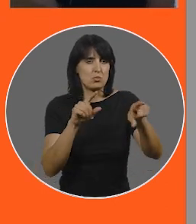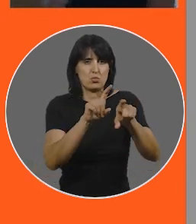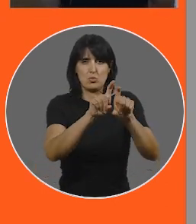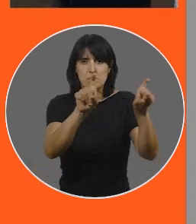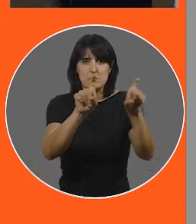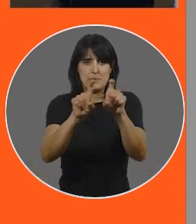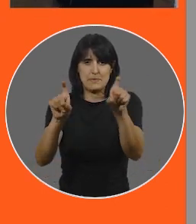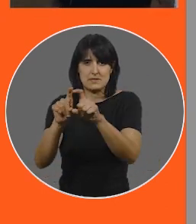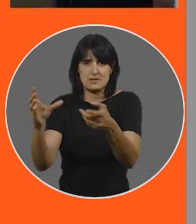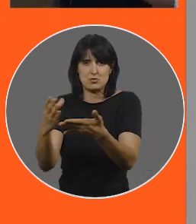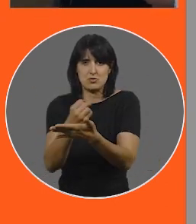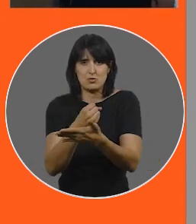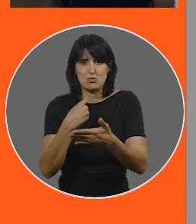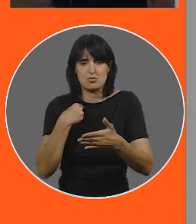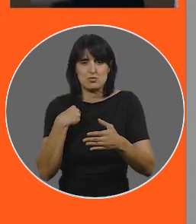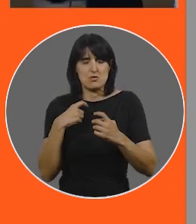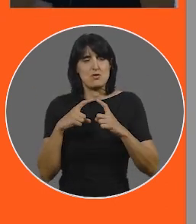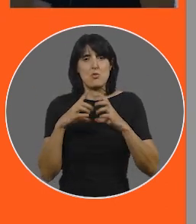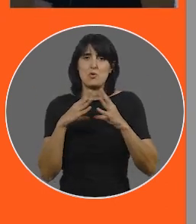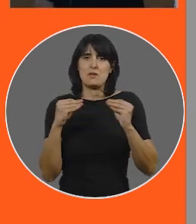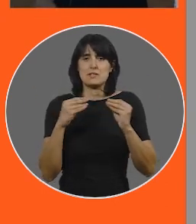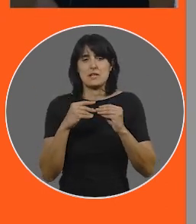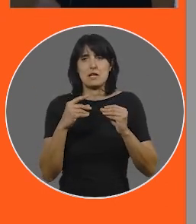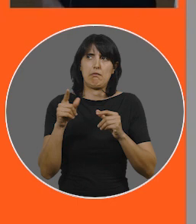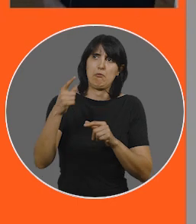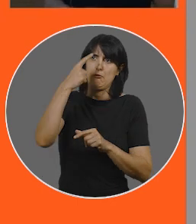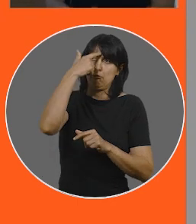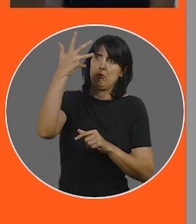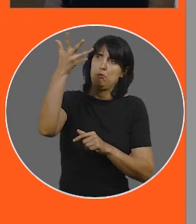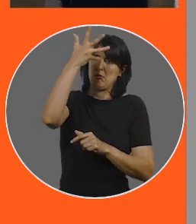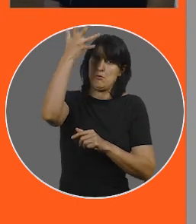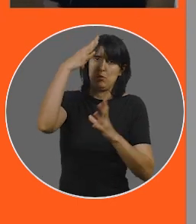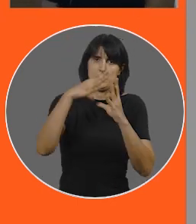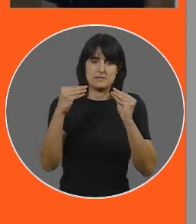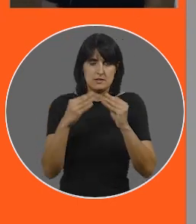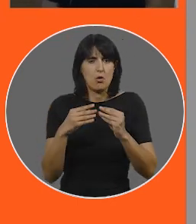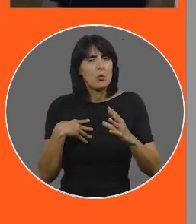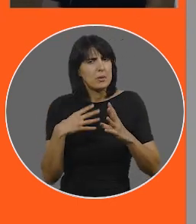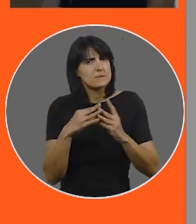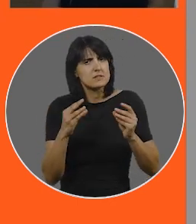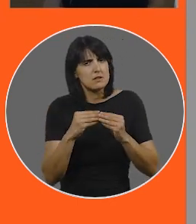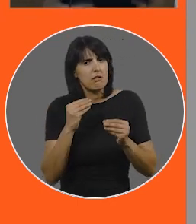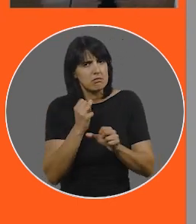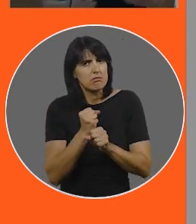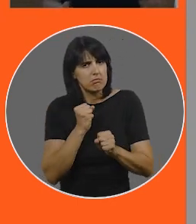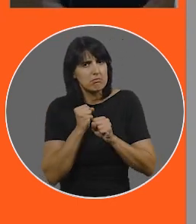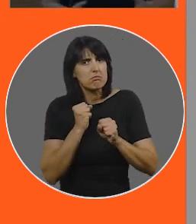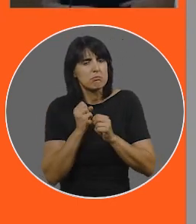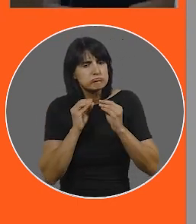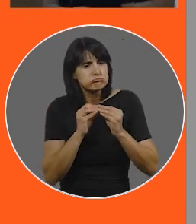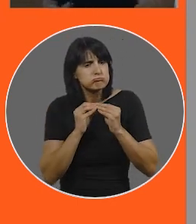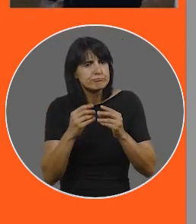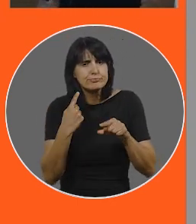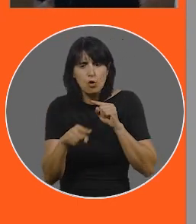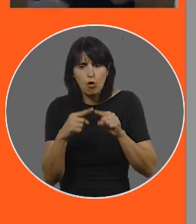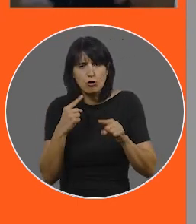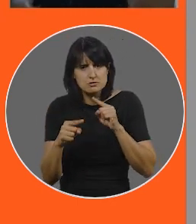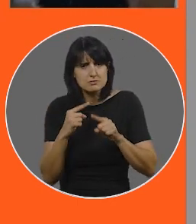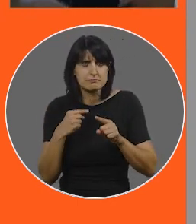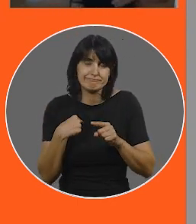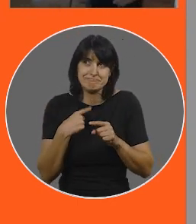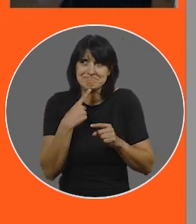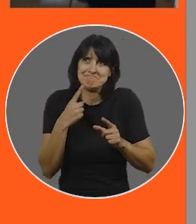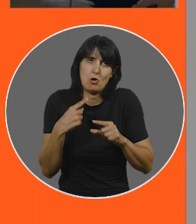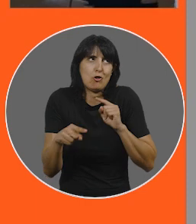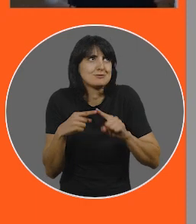de l'empresa, dieu, ai, la universitat, allà, la seva torre de marfil, què fan, no?, aquestes coses. Crec que a la universitat fem coses i bueno, va quedar molt malament això,